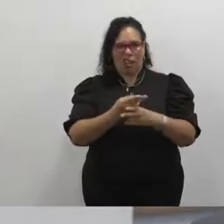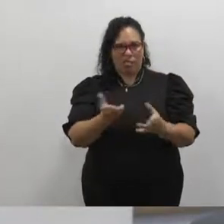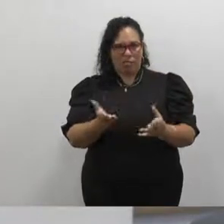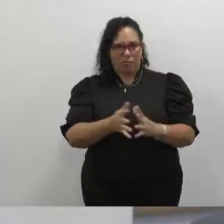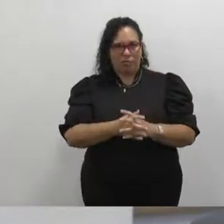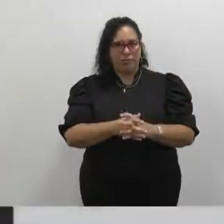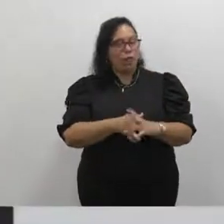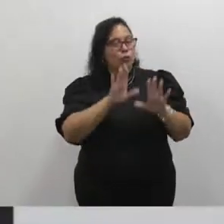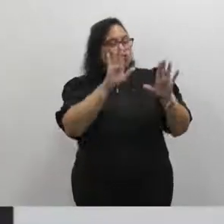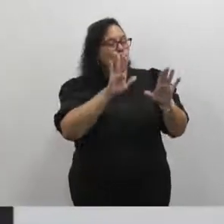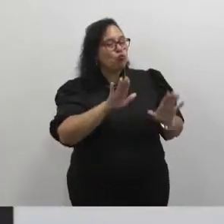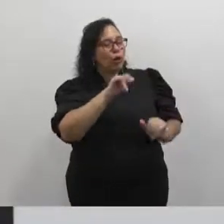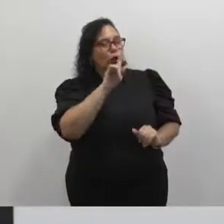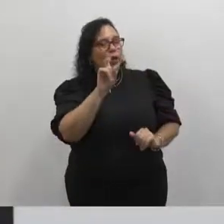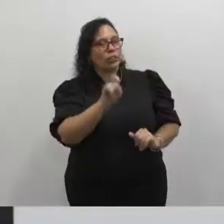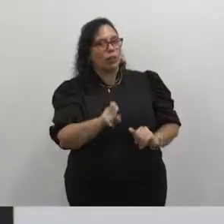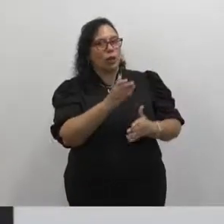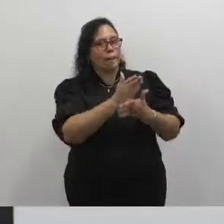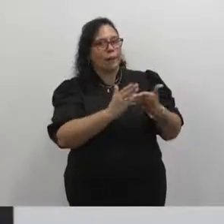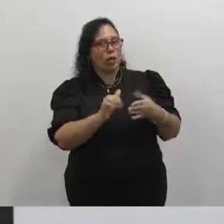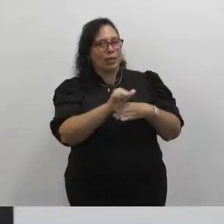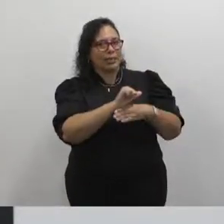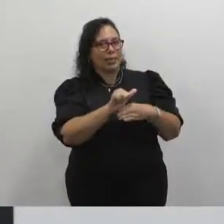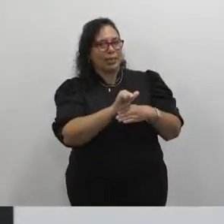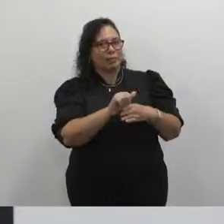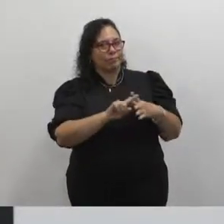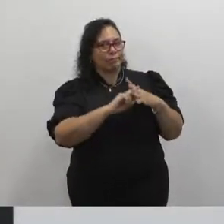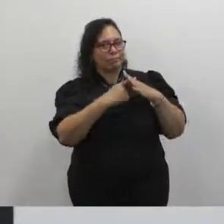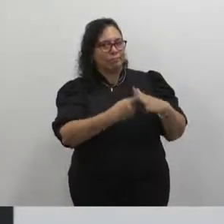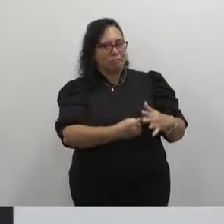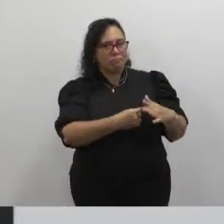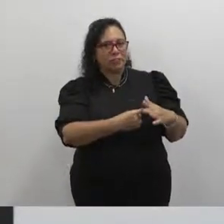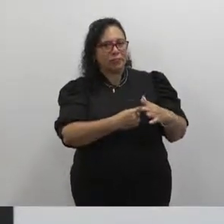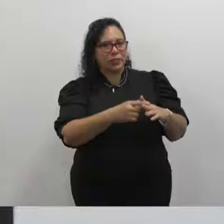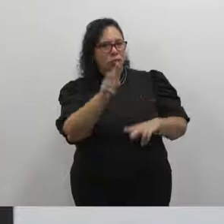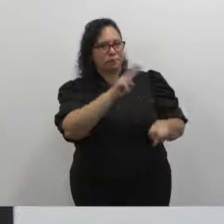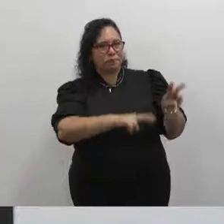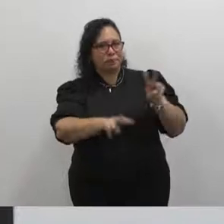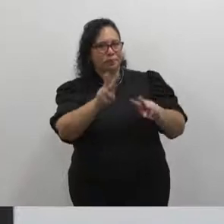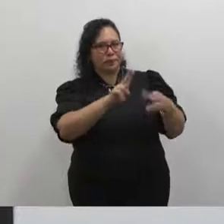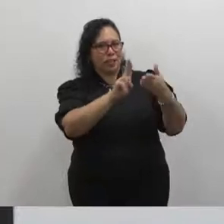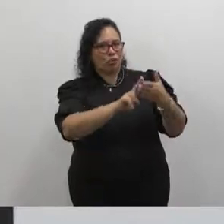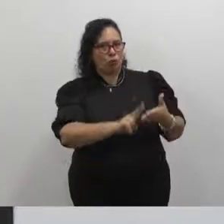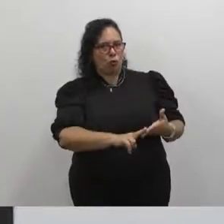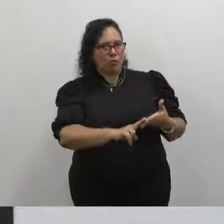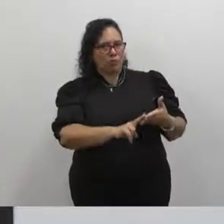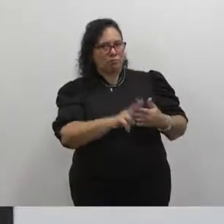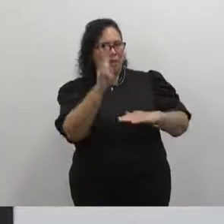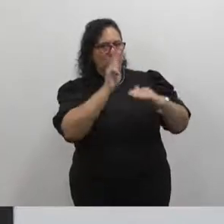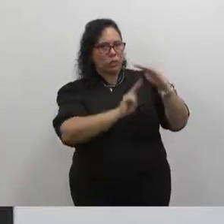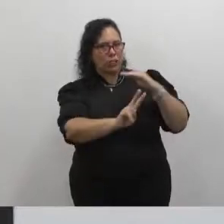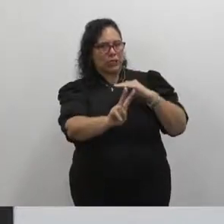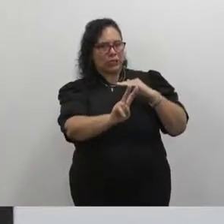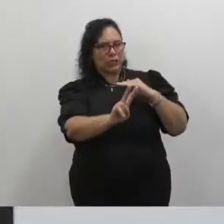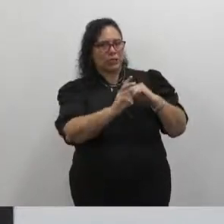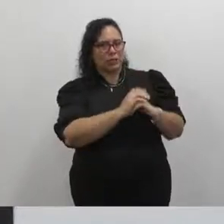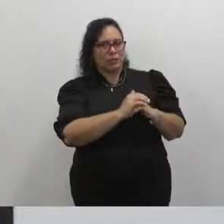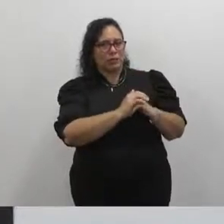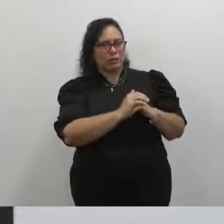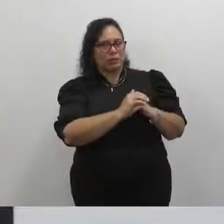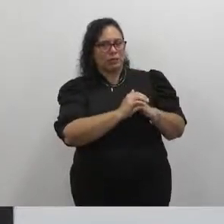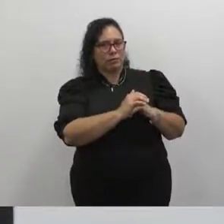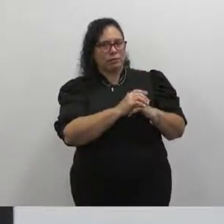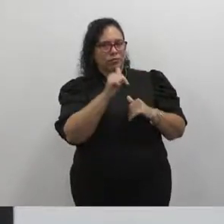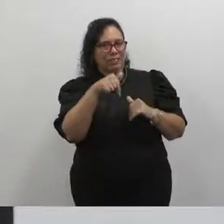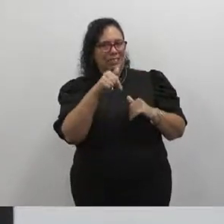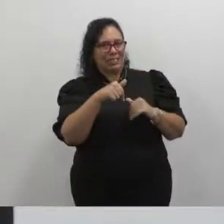chị bây giờ anh kia bằng đó xóa nó chứ xâm đô lọ âm bì ca vật vơ nè dương miến á nè âm bì ca kích